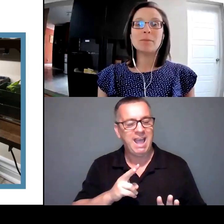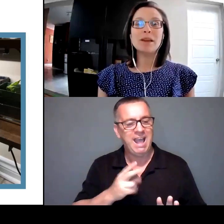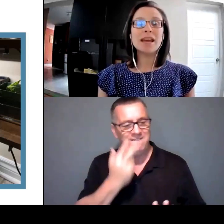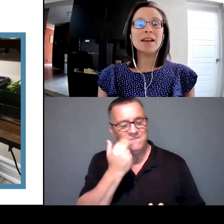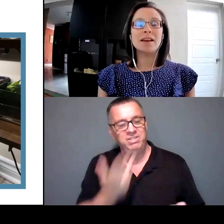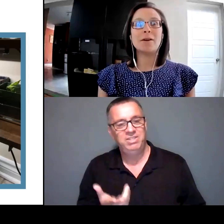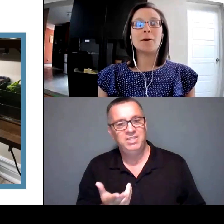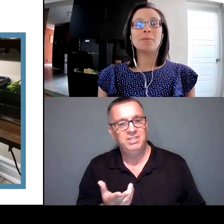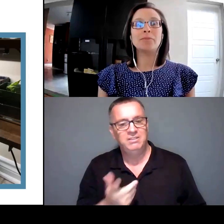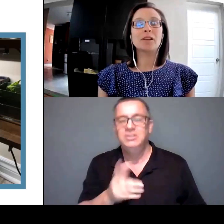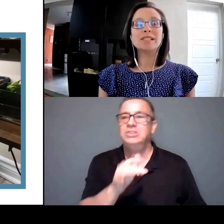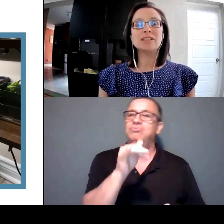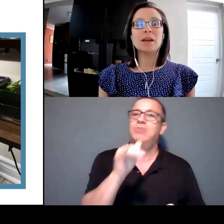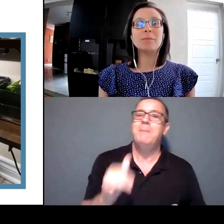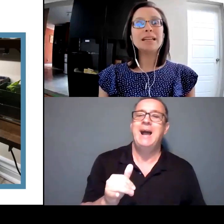n'êtes jamais